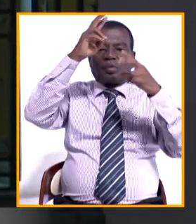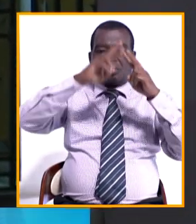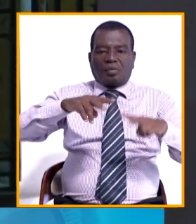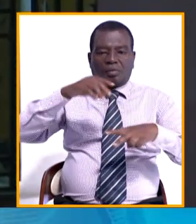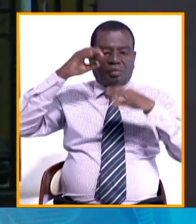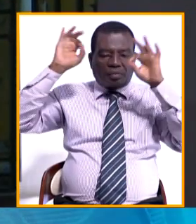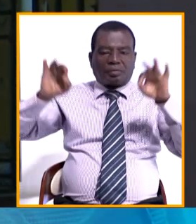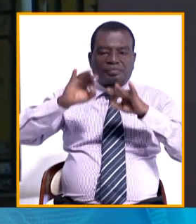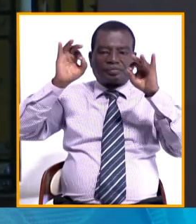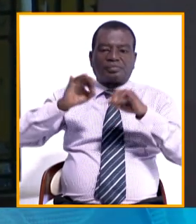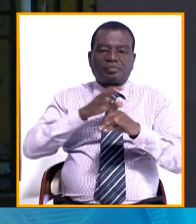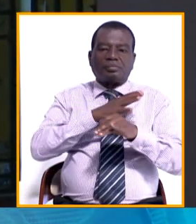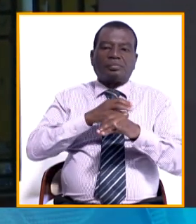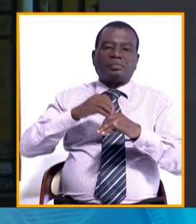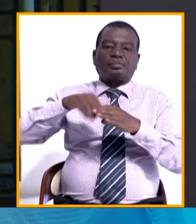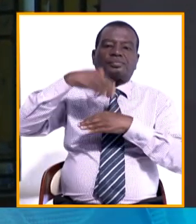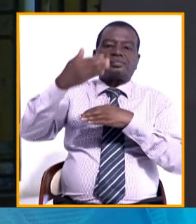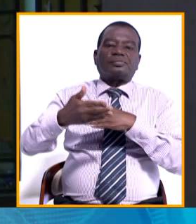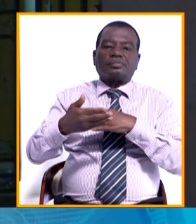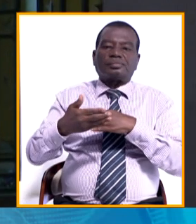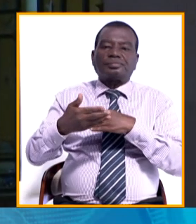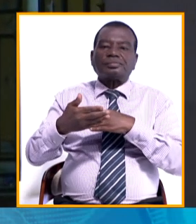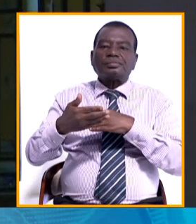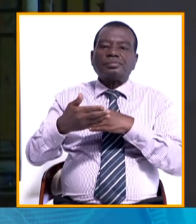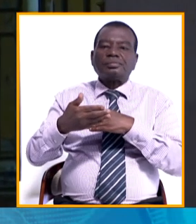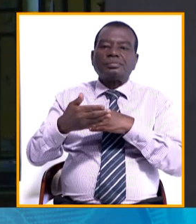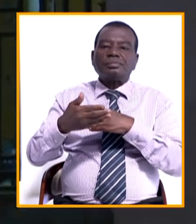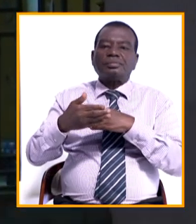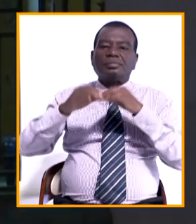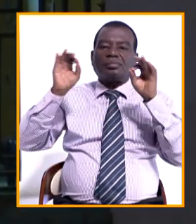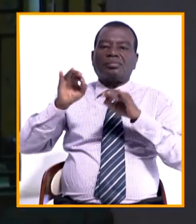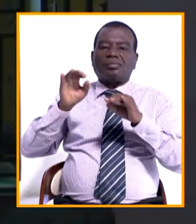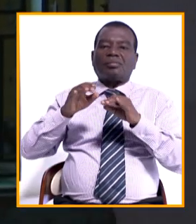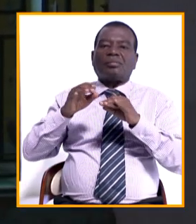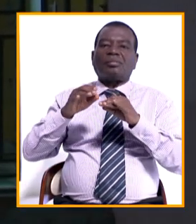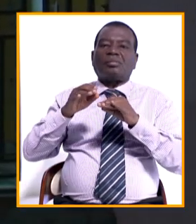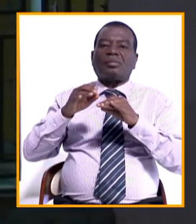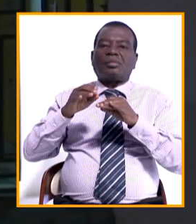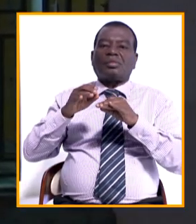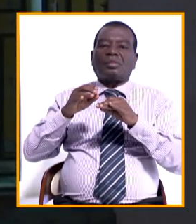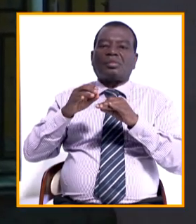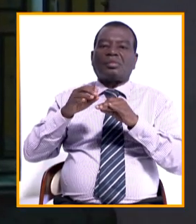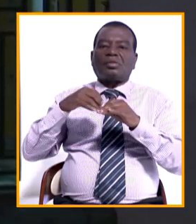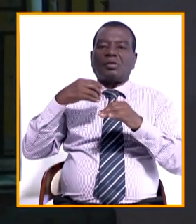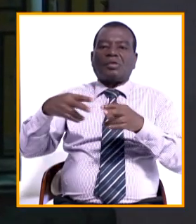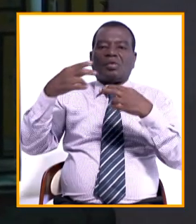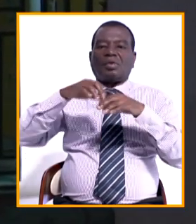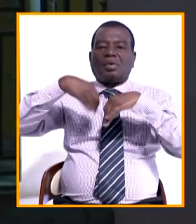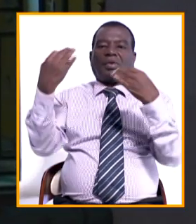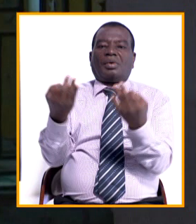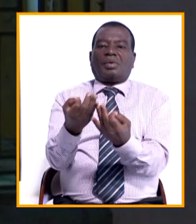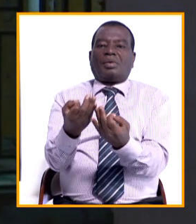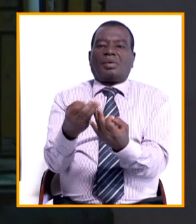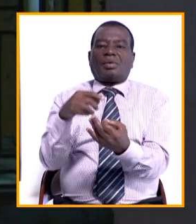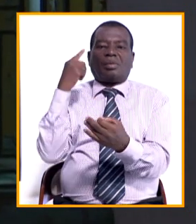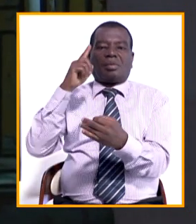Mohammed sallallahu alayhi wa sallam. Et après la célébration de la nuit du Mauloud, on se retrouve en famille